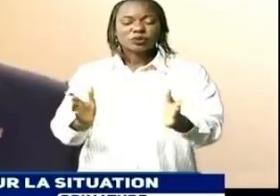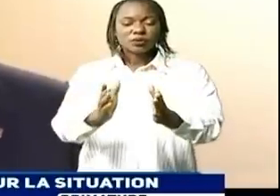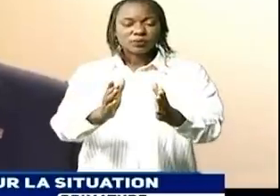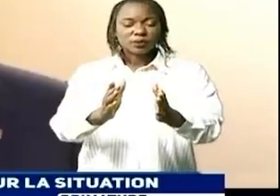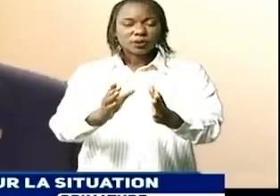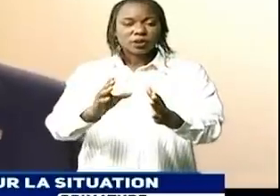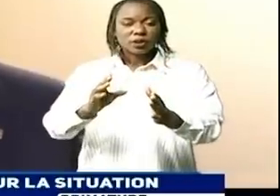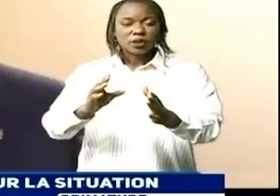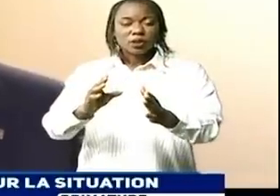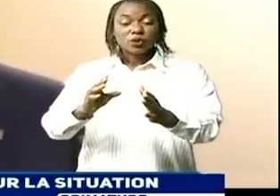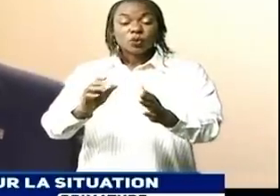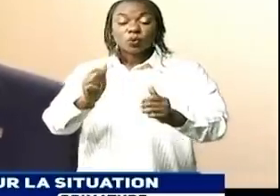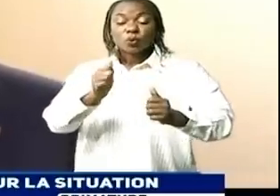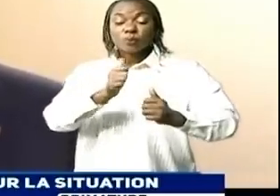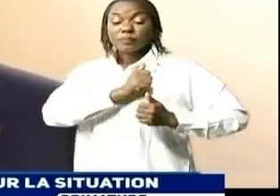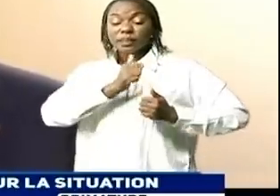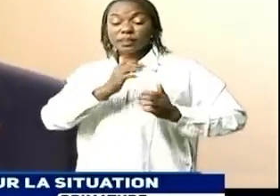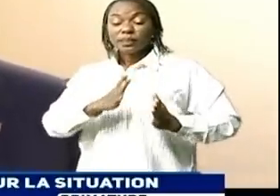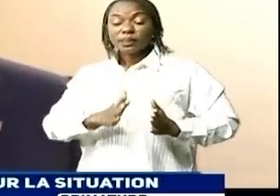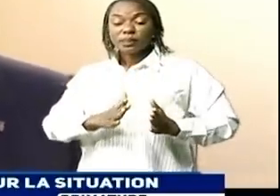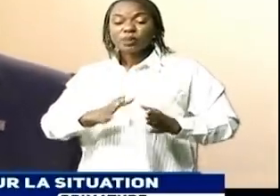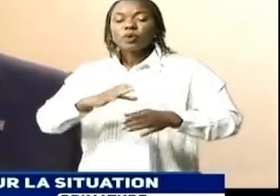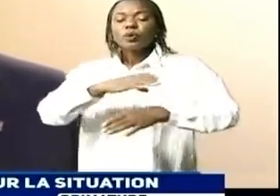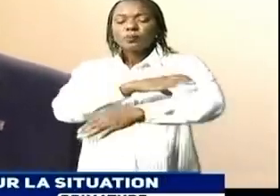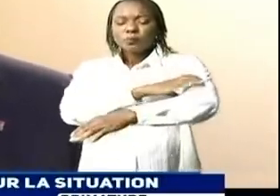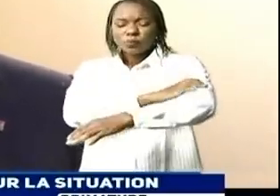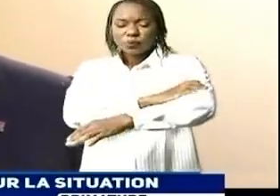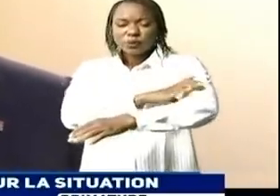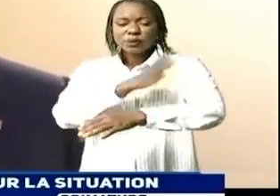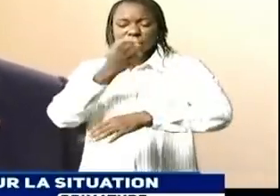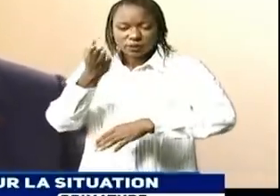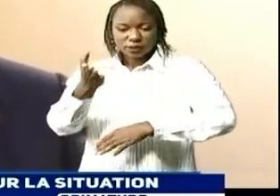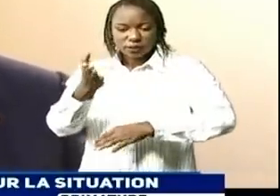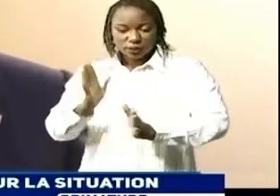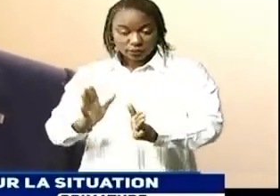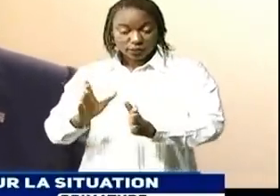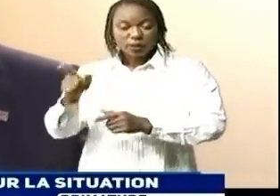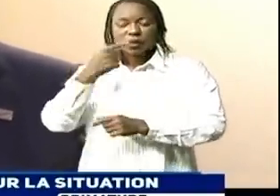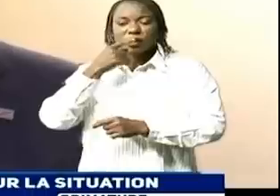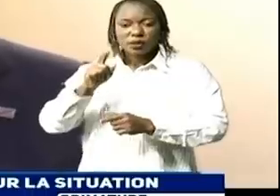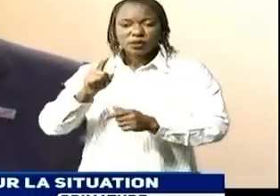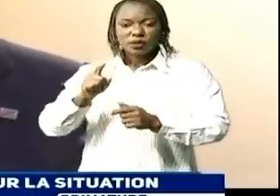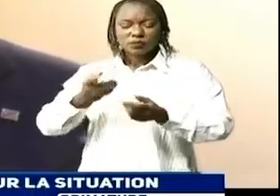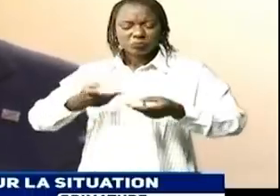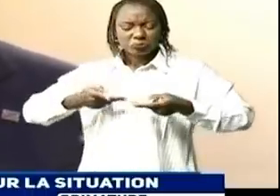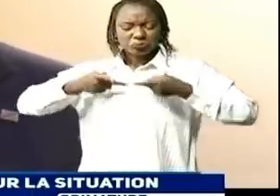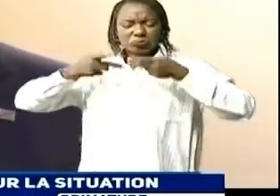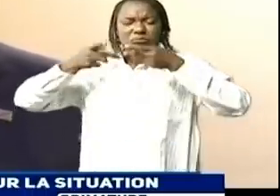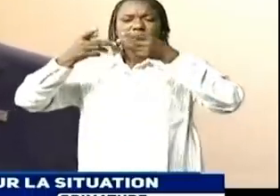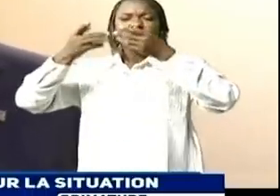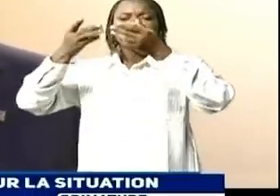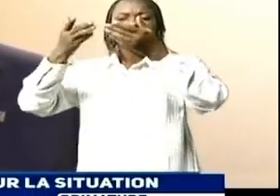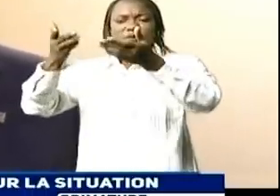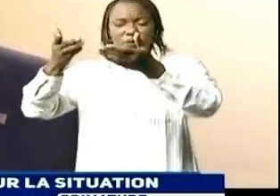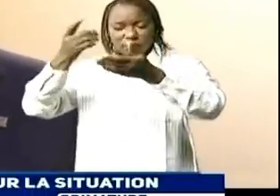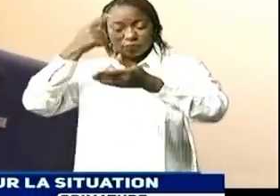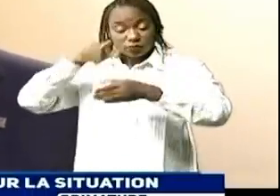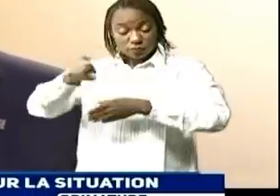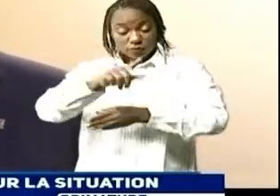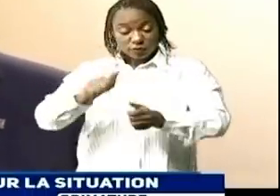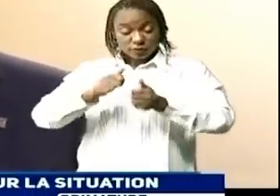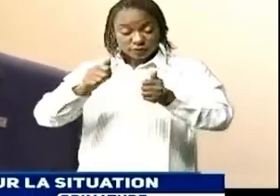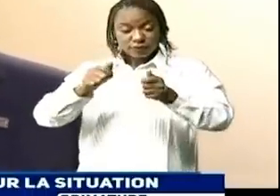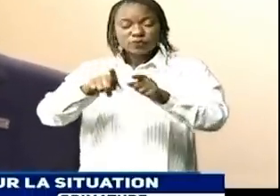sur le terrain tous les jours, qui se sacrifient, qui payent jusqu'au prix de leur vie. Et c'est à saluer et à